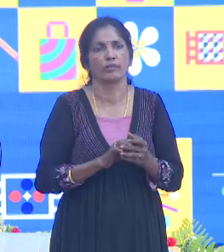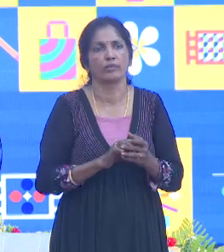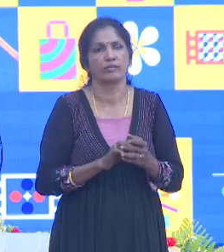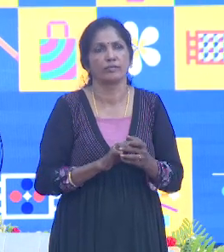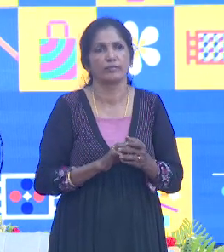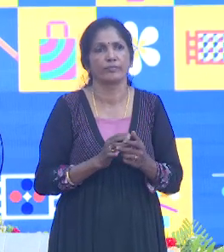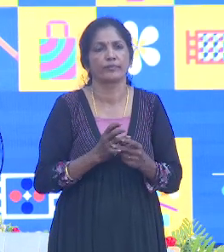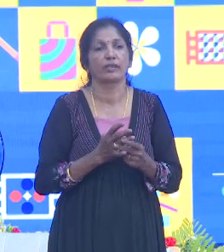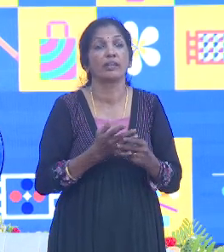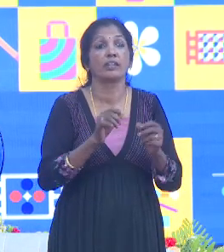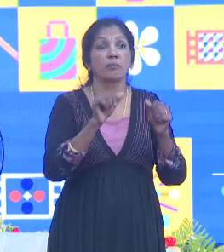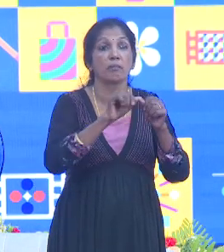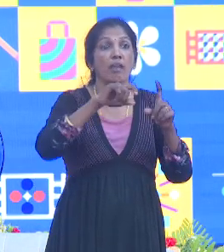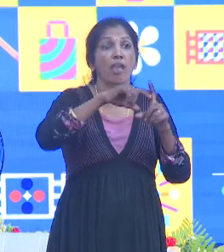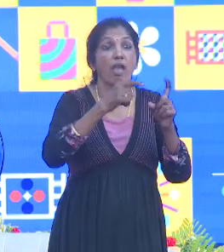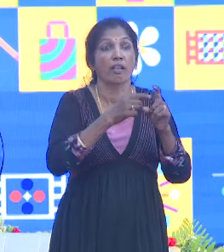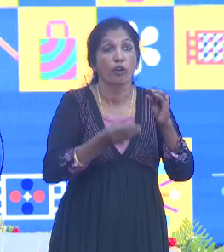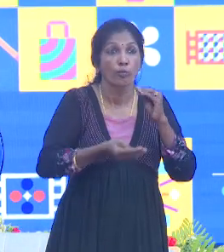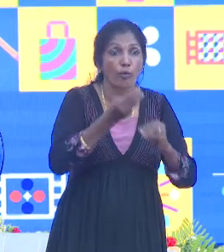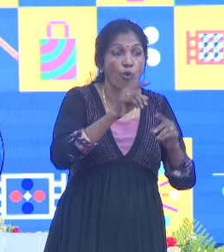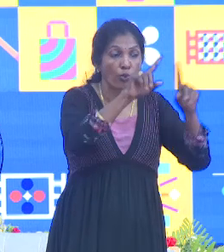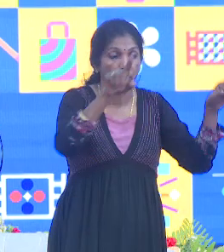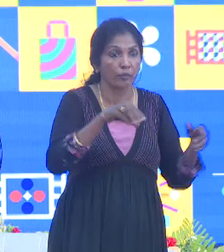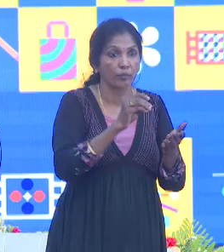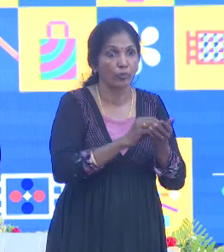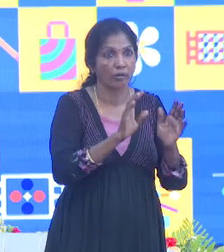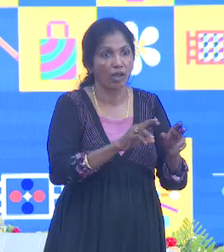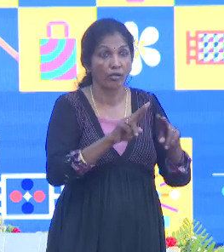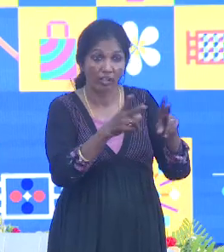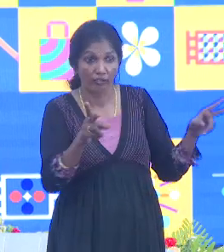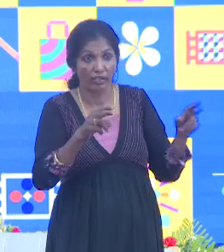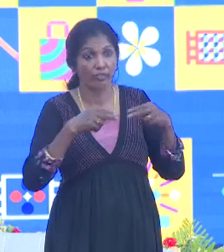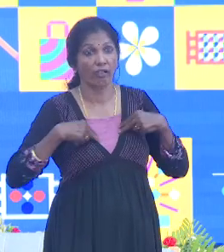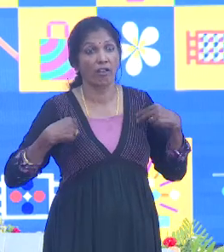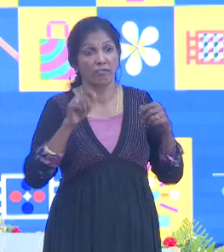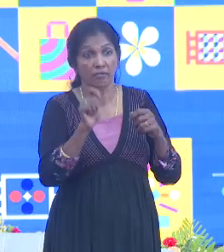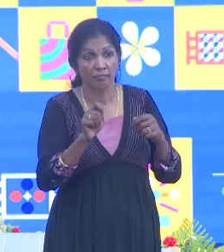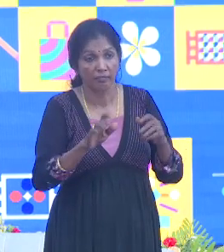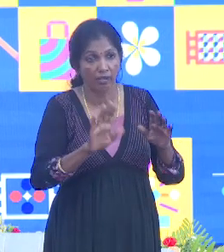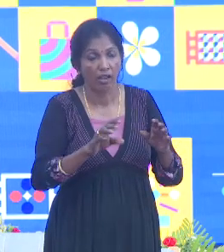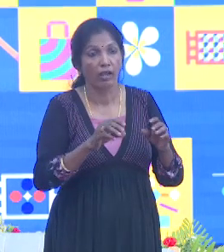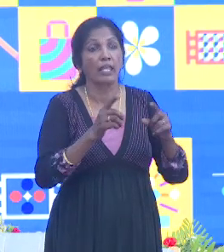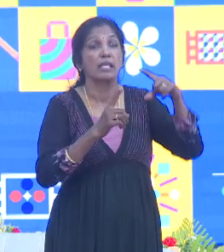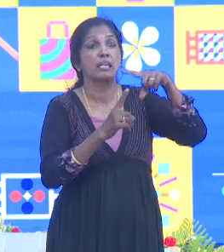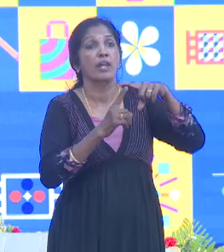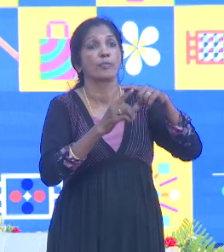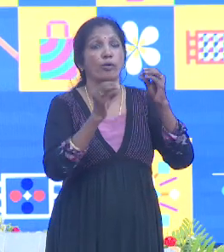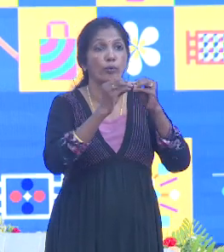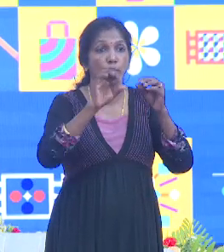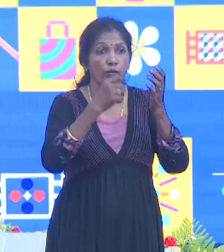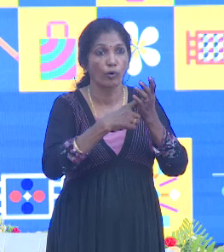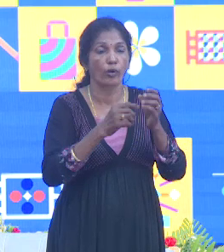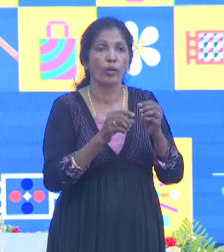ഇനിയുമുണ്ട് ഏക്കർ കണക്കിന് ഭൂമി. പക്ഷേ ഹൈക്കോടതിയിലെ കേസുകൾ, മറ്റു കോടതികളിലെ കേസുകൾ, ട്രൈബ്യൂണലിലും ബോർഡിലും ഇനിയും പെൻഡിംഗ് ആയിട്ടുള്ള